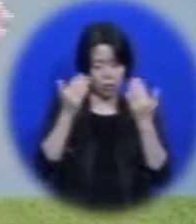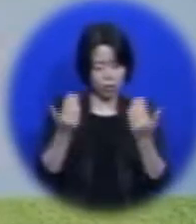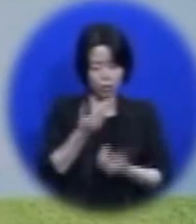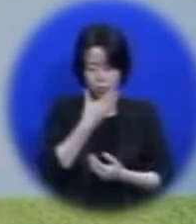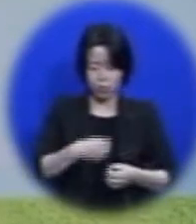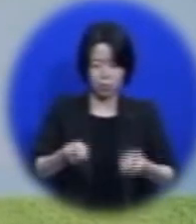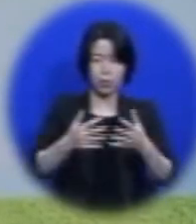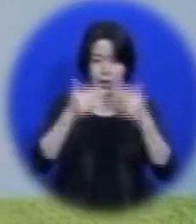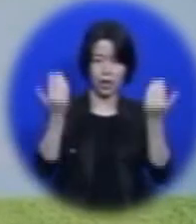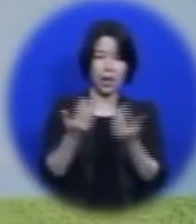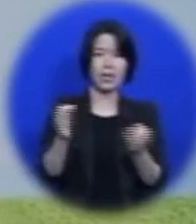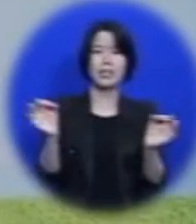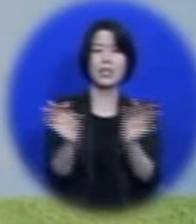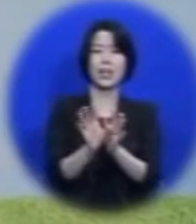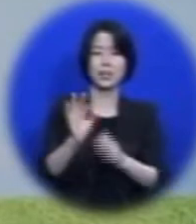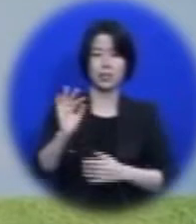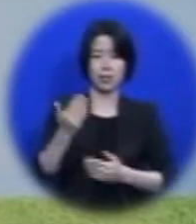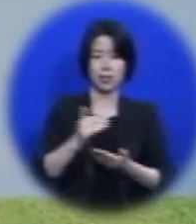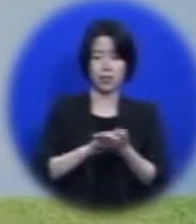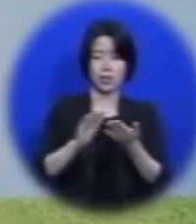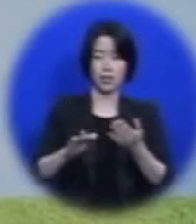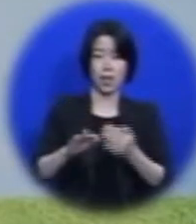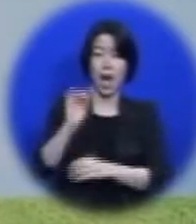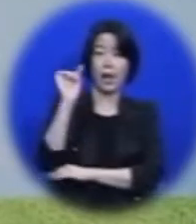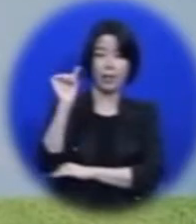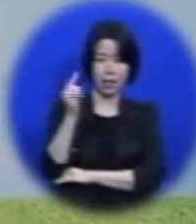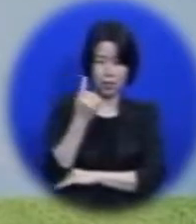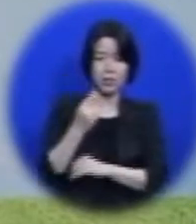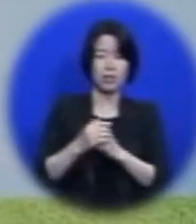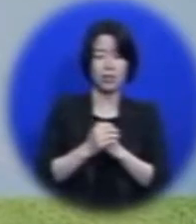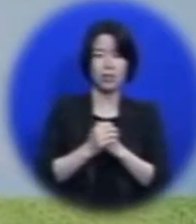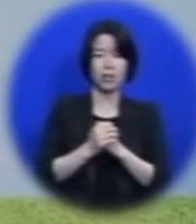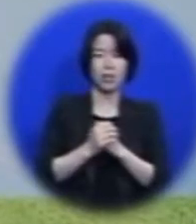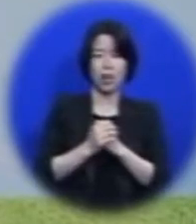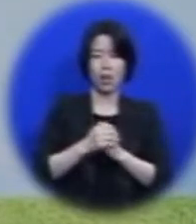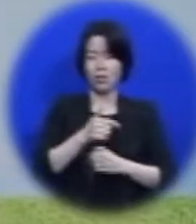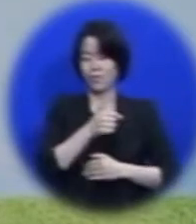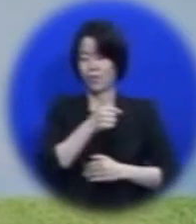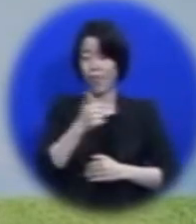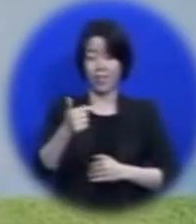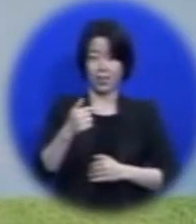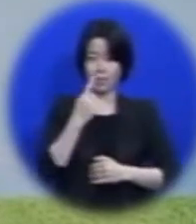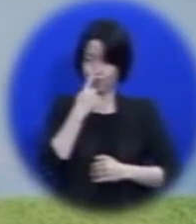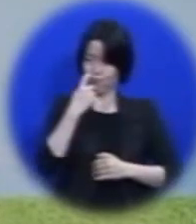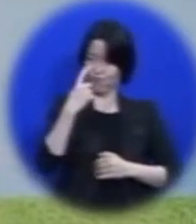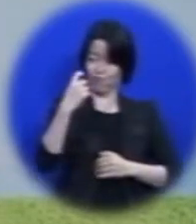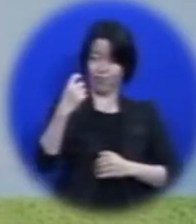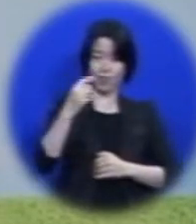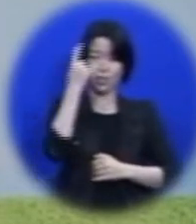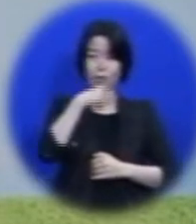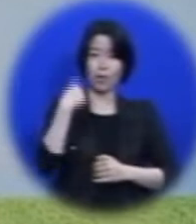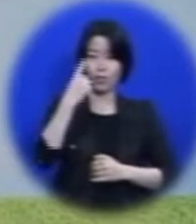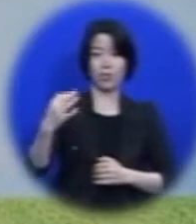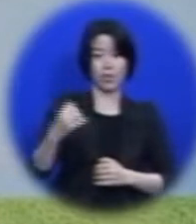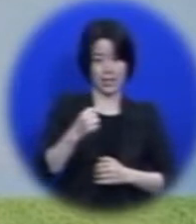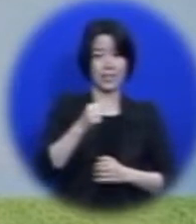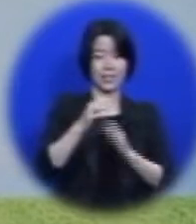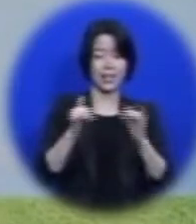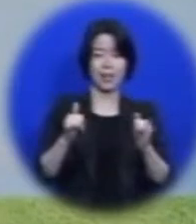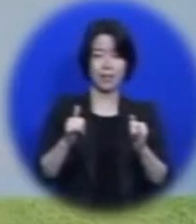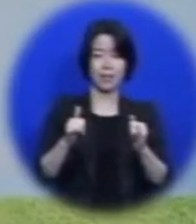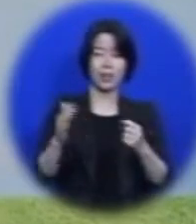다 사라져버리게 됩니다. 다윗은 대단히 멋있는 용모를 가진 사람이었던 모양입니다.